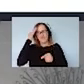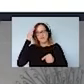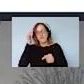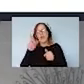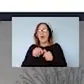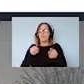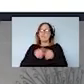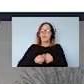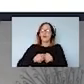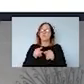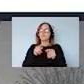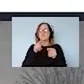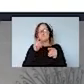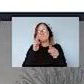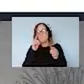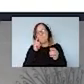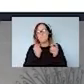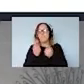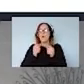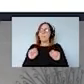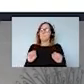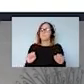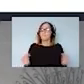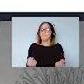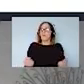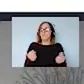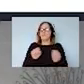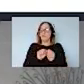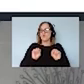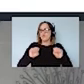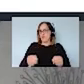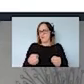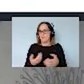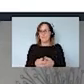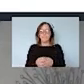taką inspirację i motywację do działań, więc